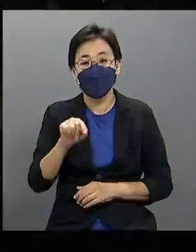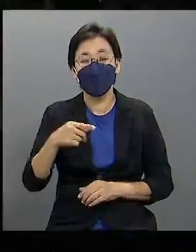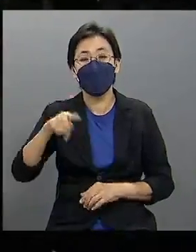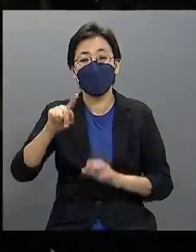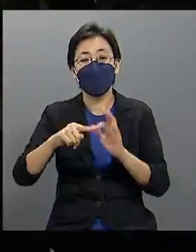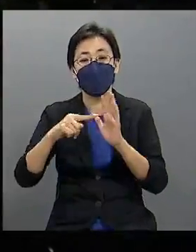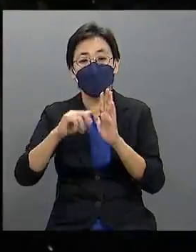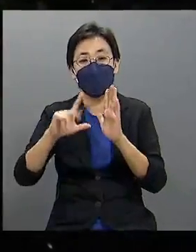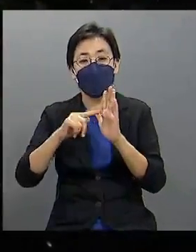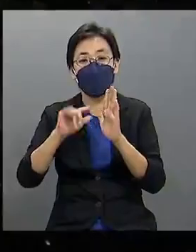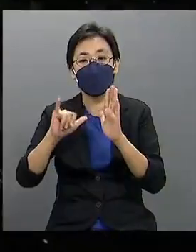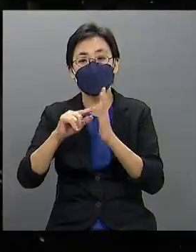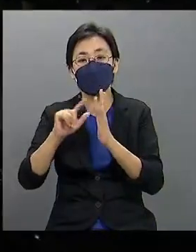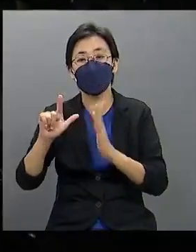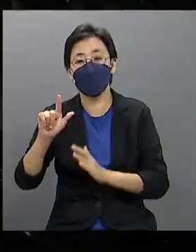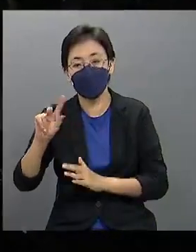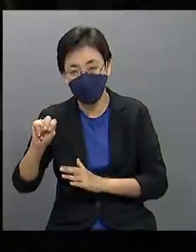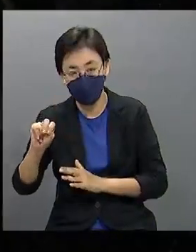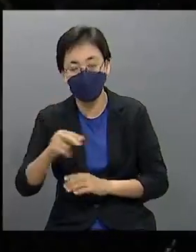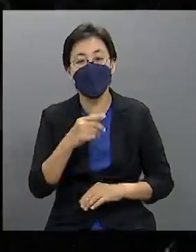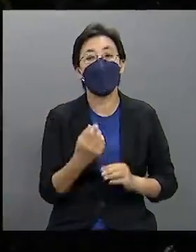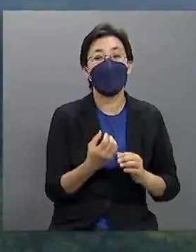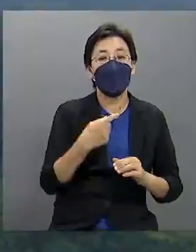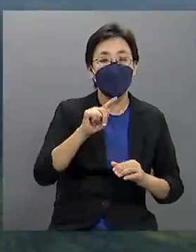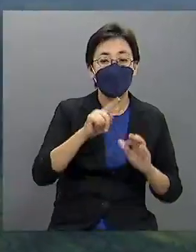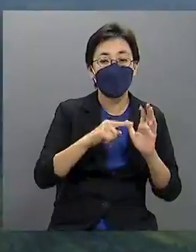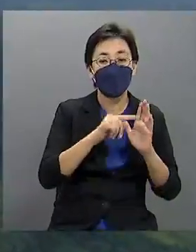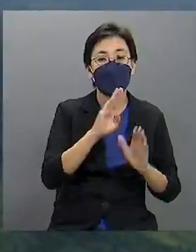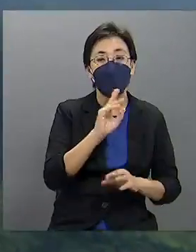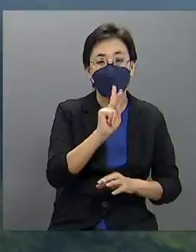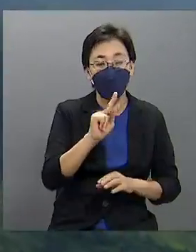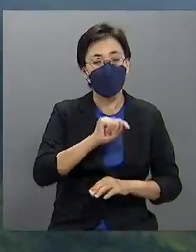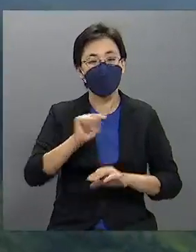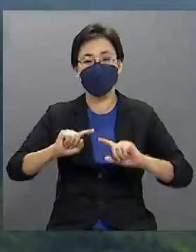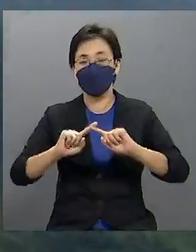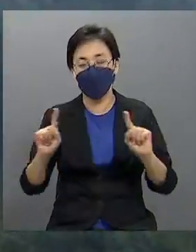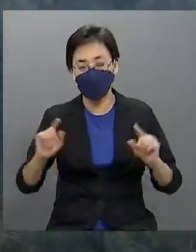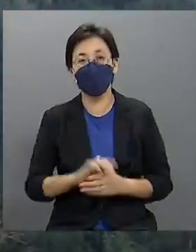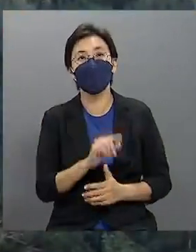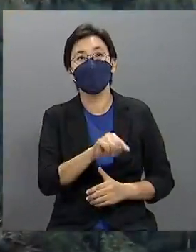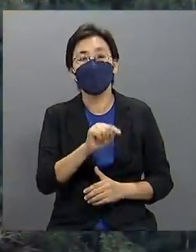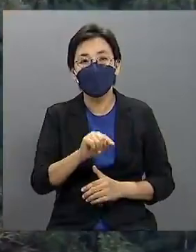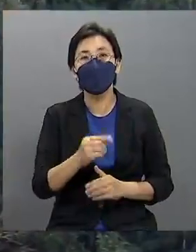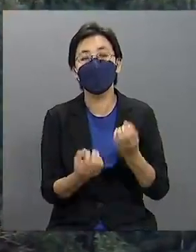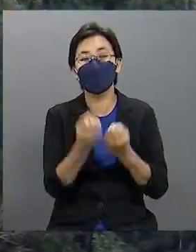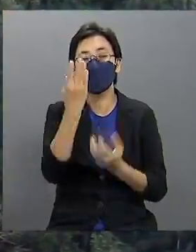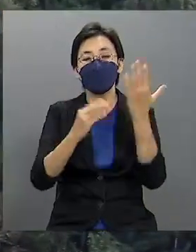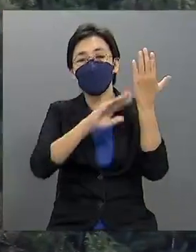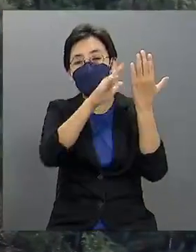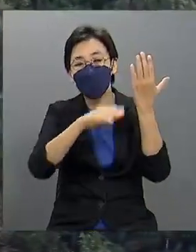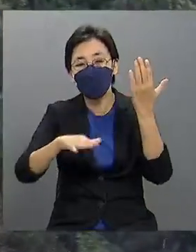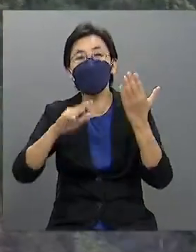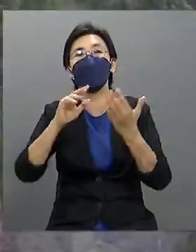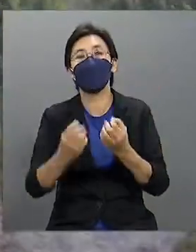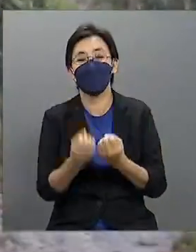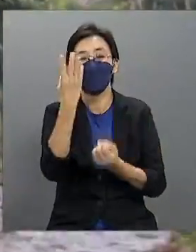ปาบกต้องแยกเป็ี่ยามของปีเครมือนก็ทำฝาย wam้ำร้นโดยธมชติค่าน้ำแบเทม